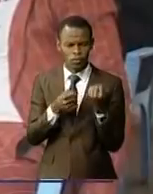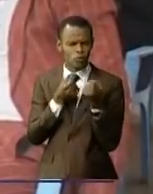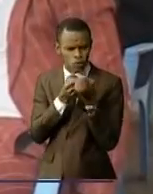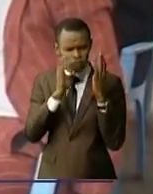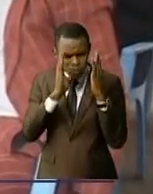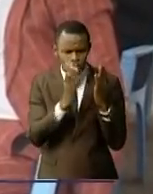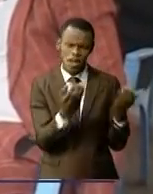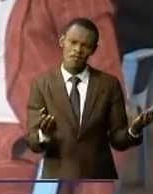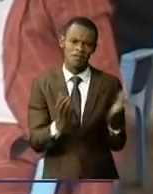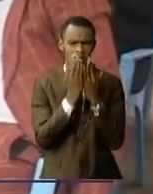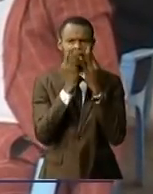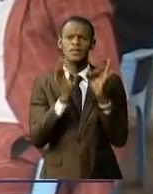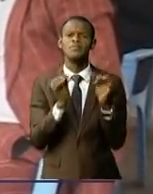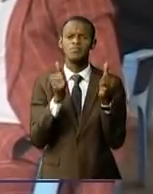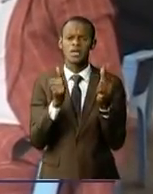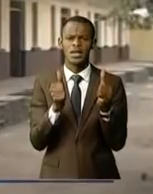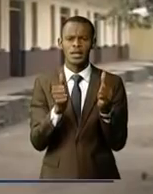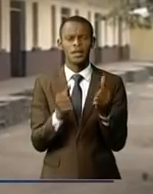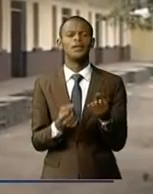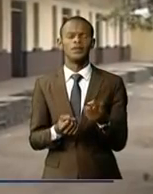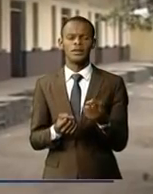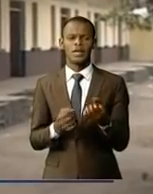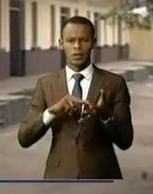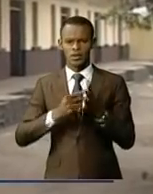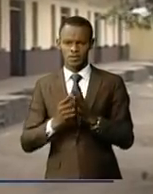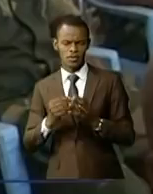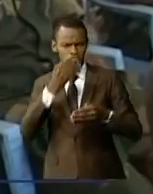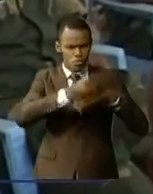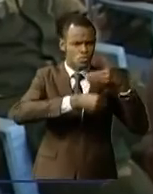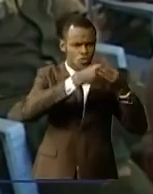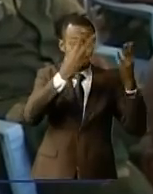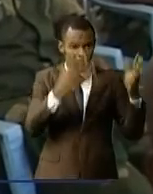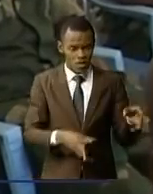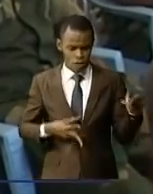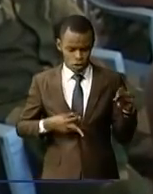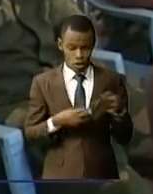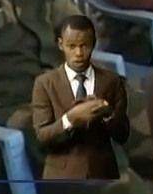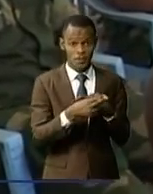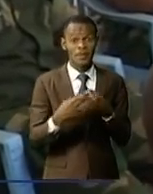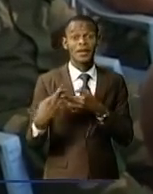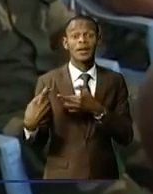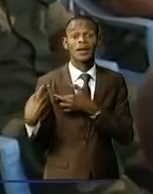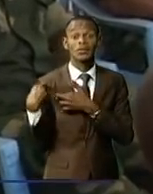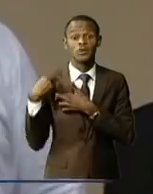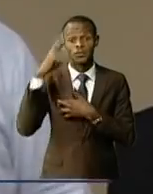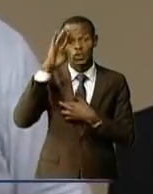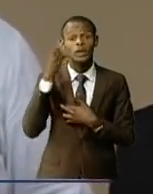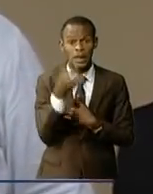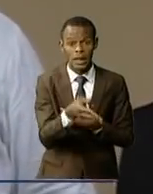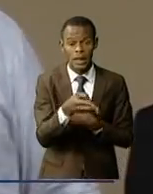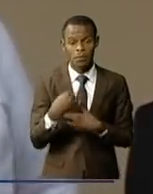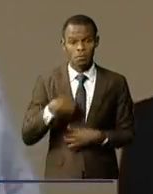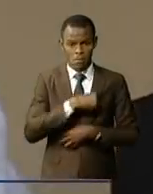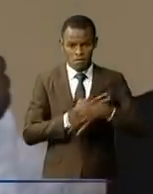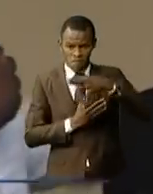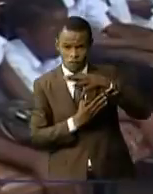ces infrastructures scolaires s'est déroulée en présence des autorités militaires, des membres de la Fondation Eric Mukadi ainsi